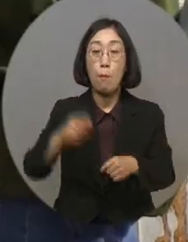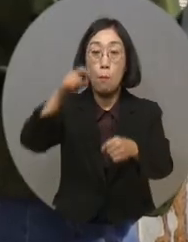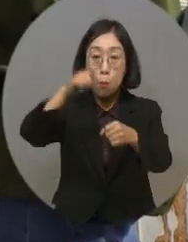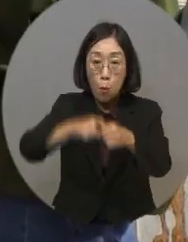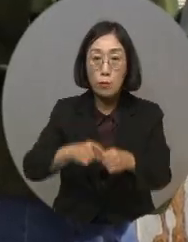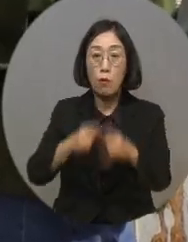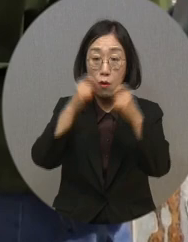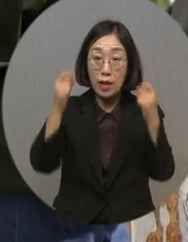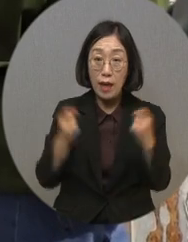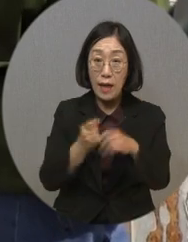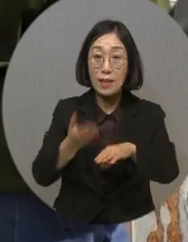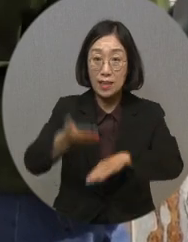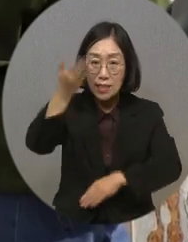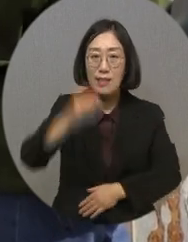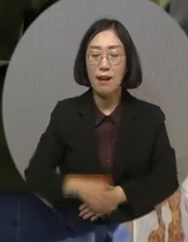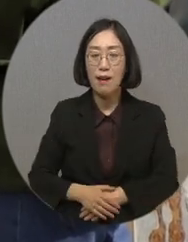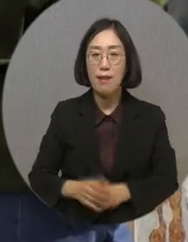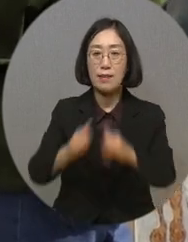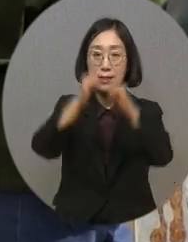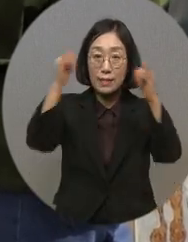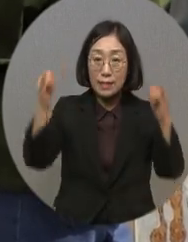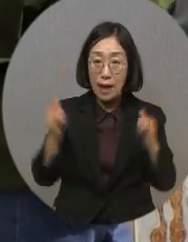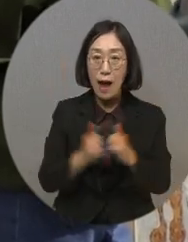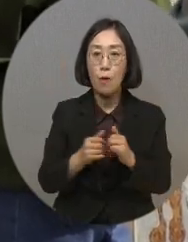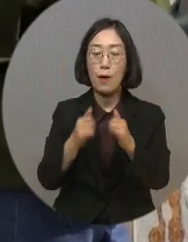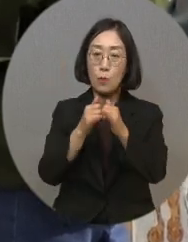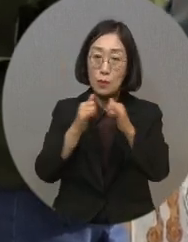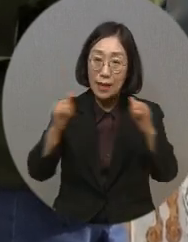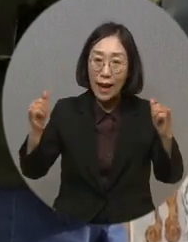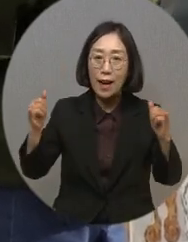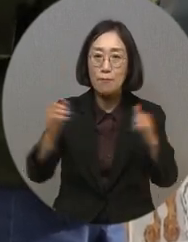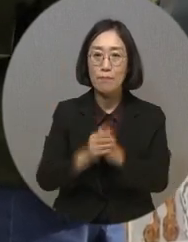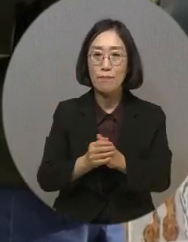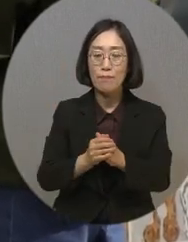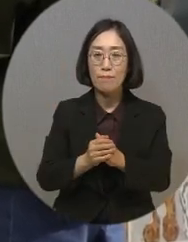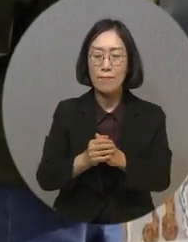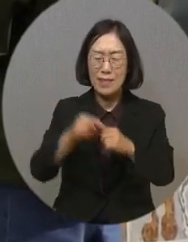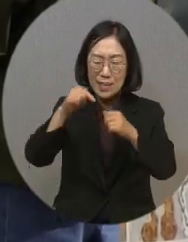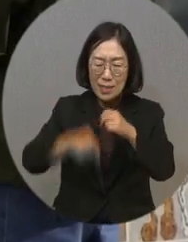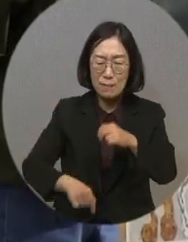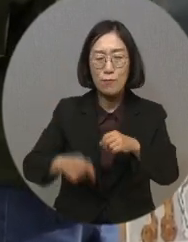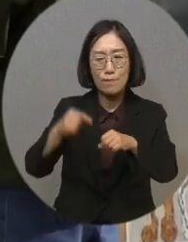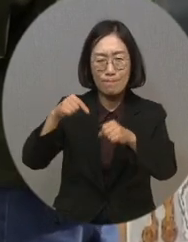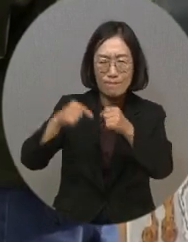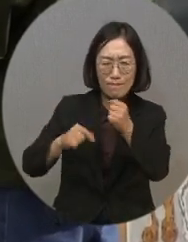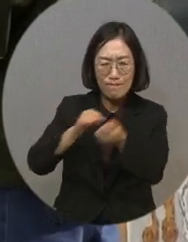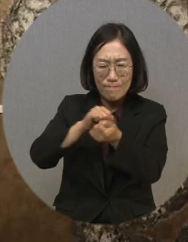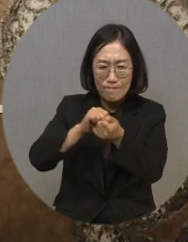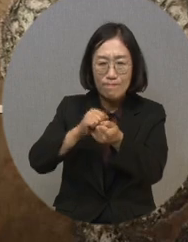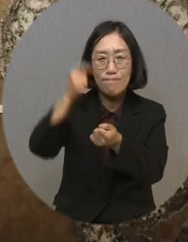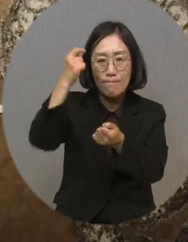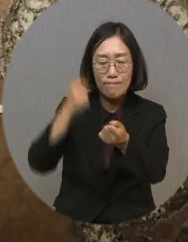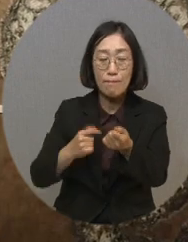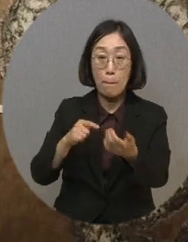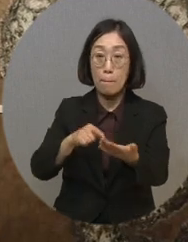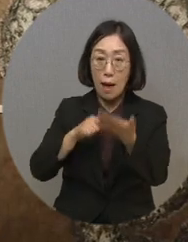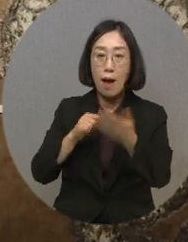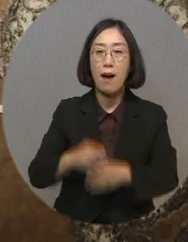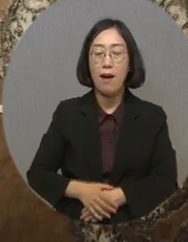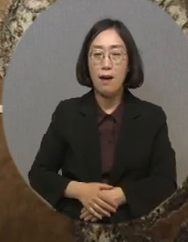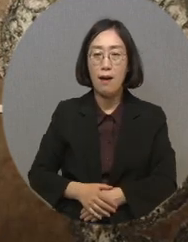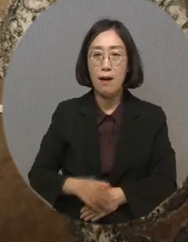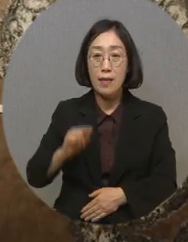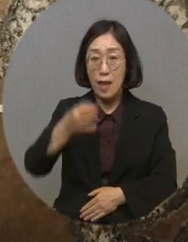목적은 개인을 넘어서 사회와 인간을 향한다는 뚜렷한 목표를 드러냅니다. 이를 통해